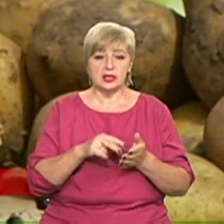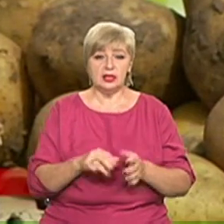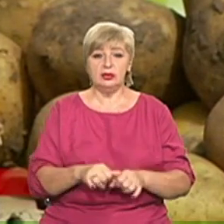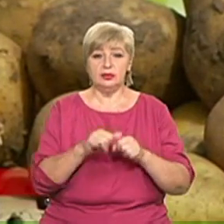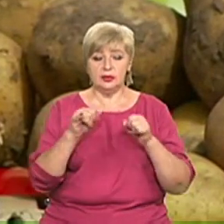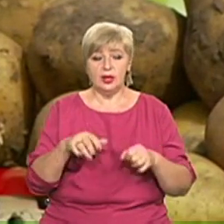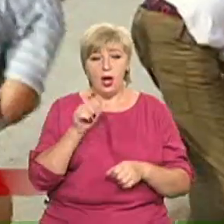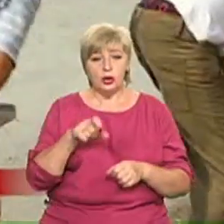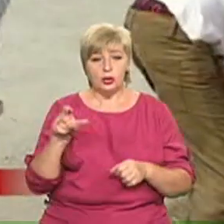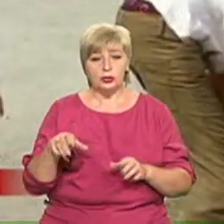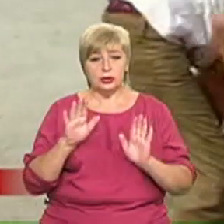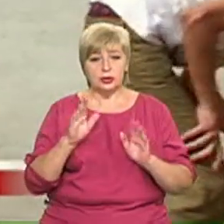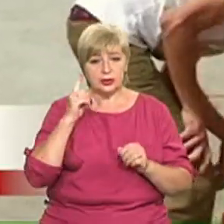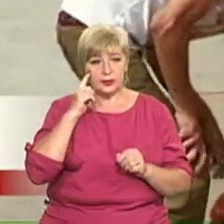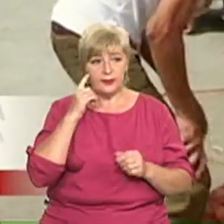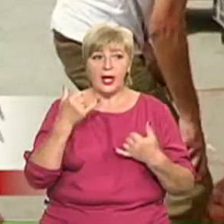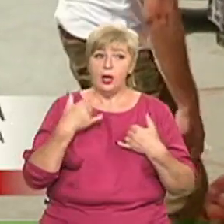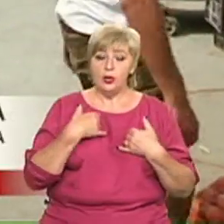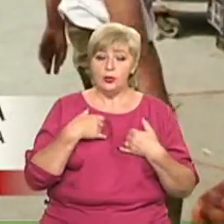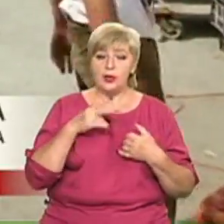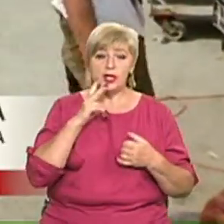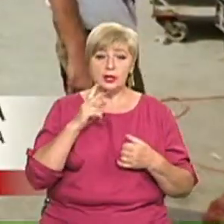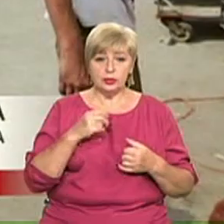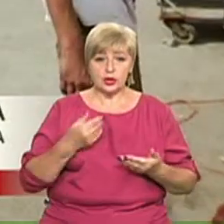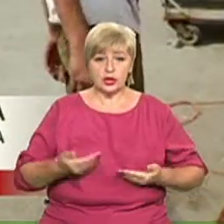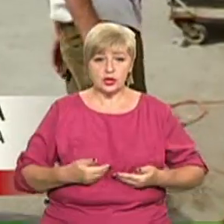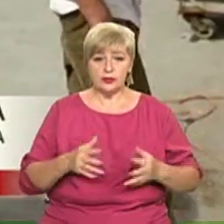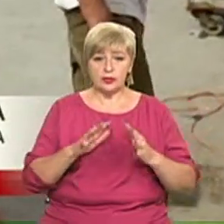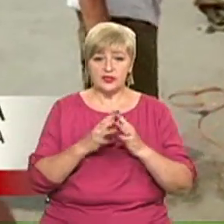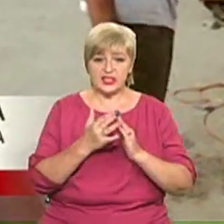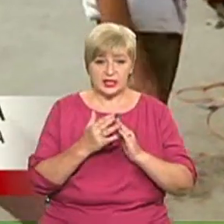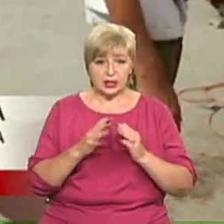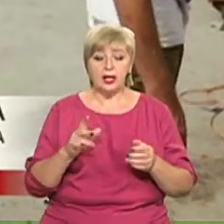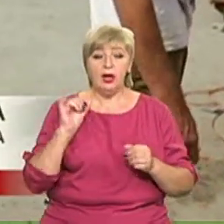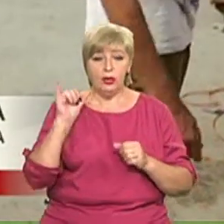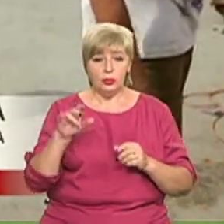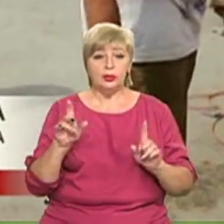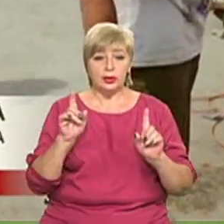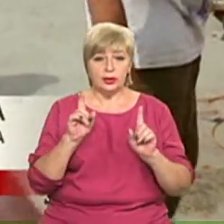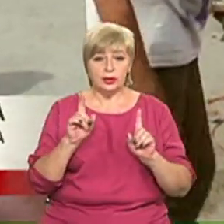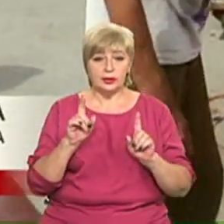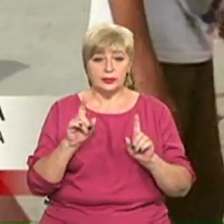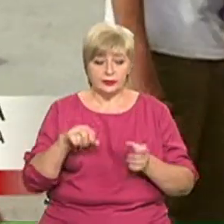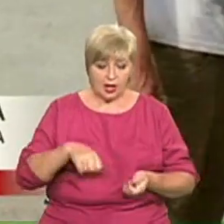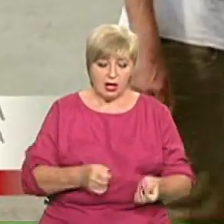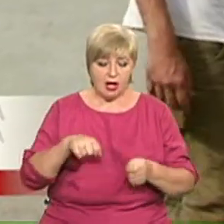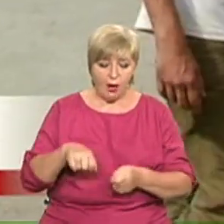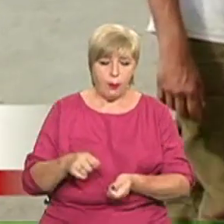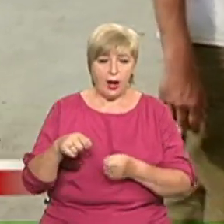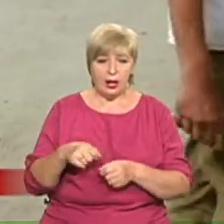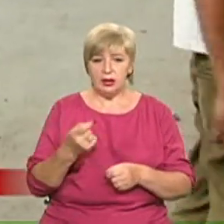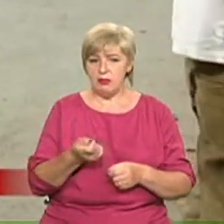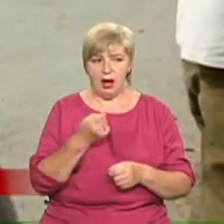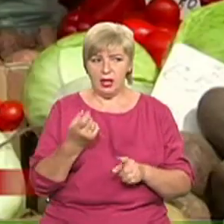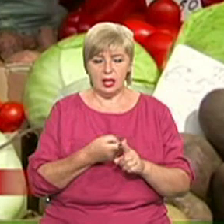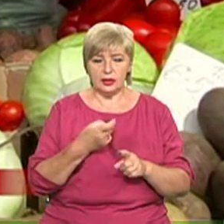лише здогадуються. У мене дочка живе в селі, тому... Хто син це? То у них. Вони пробували копати,